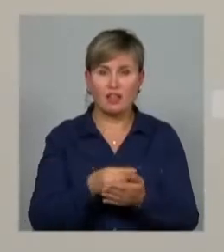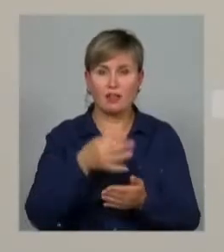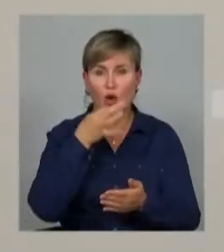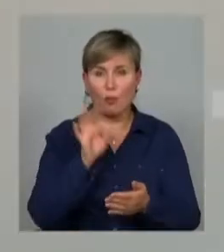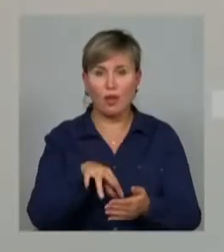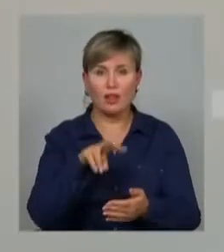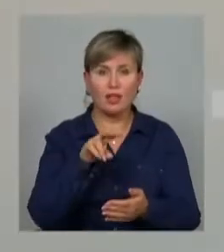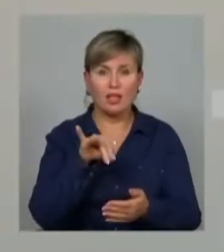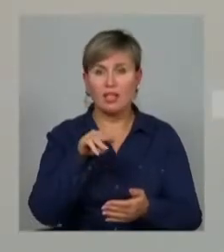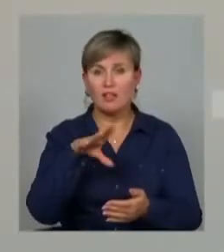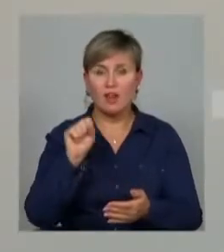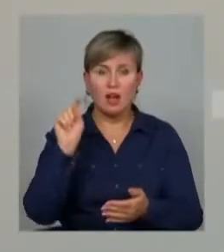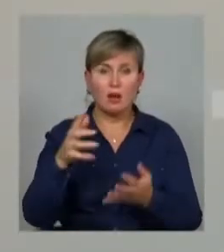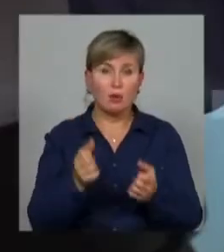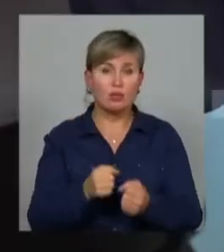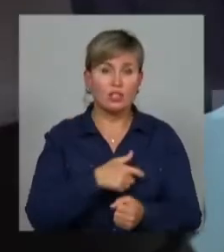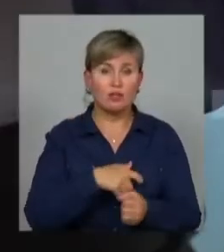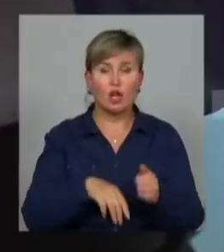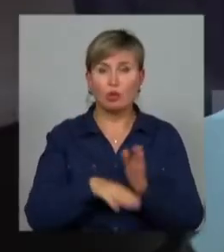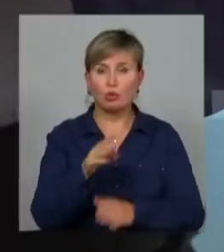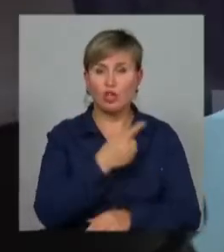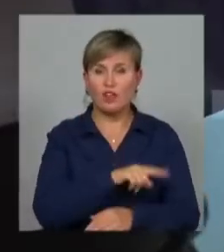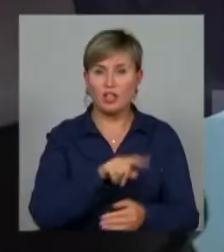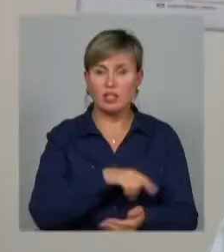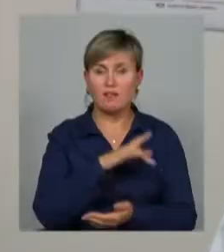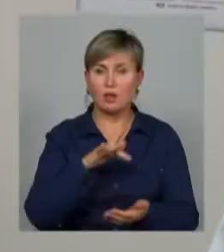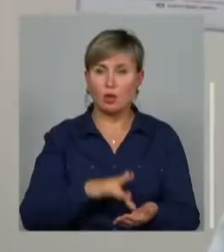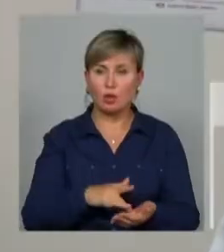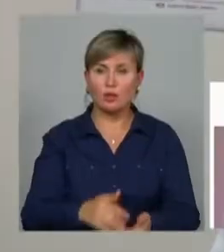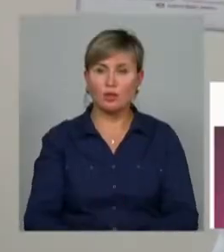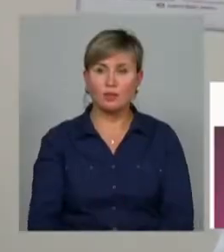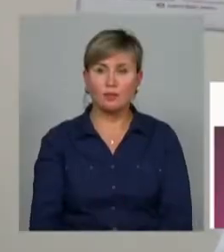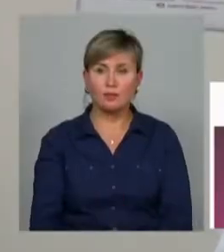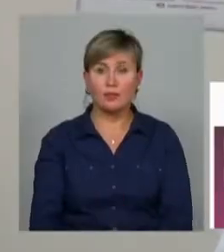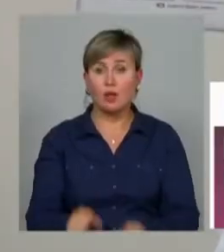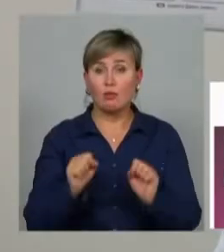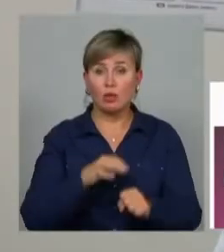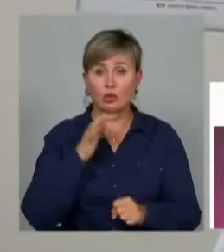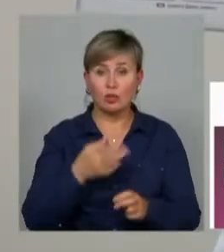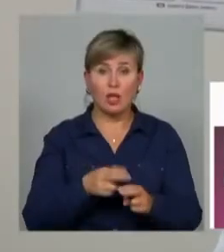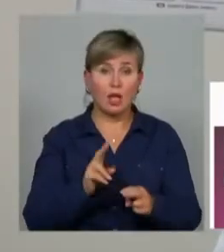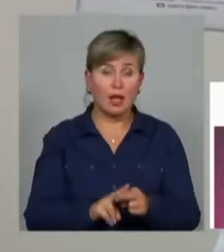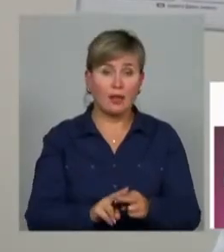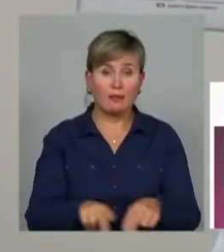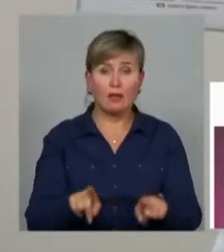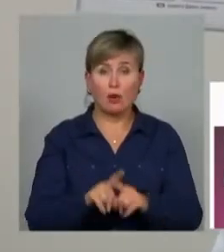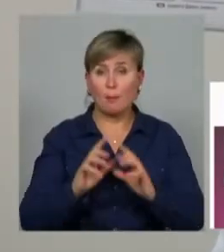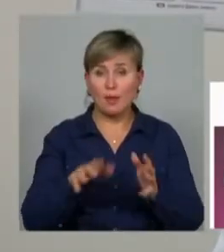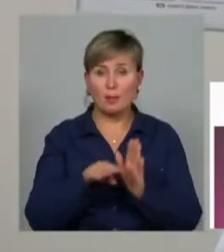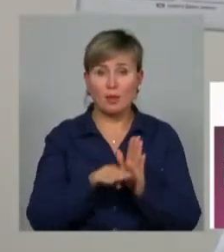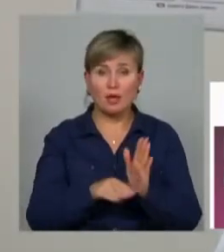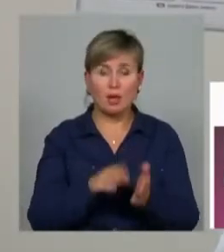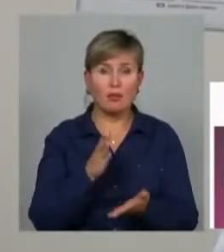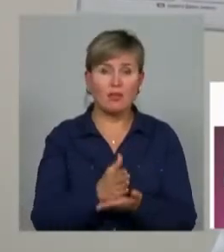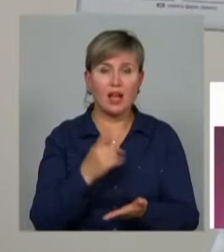в 2019 году он получил звание лучшего врача в городе. Можно сказать, что эта беспрецедентная в мире программа